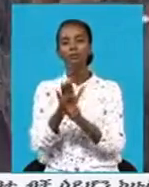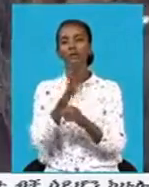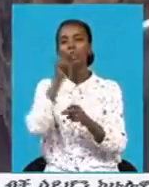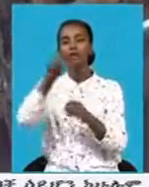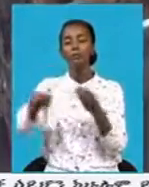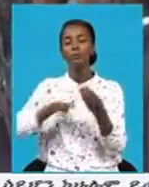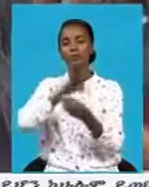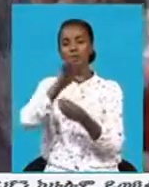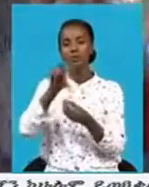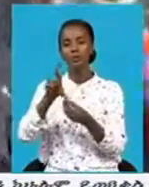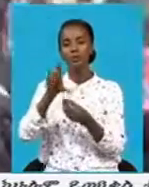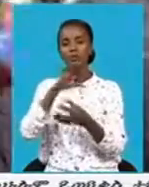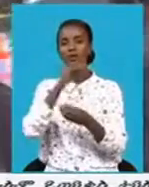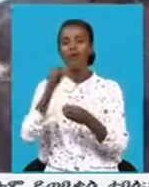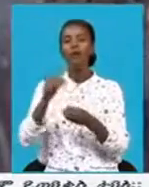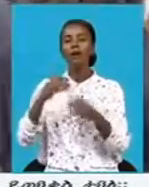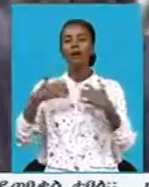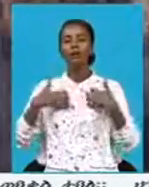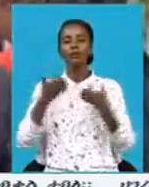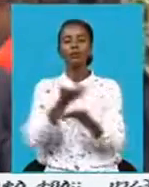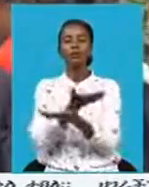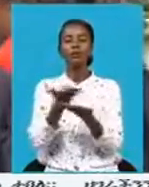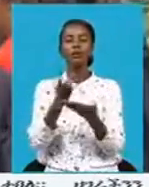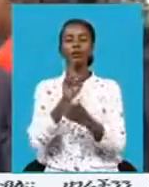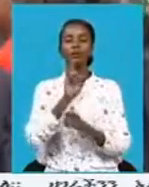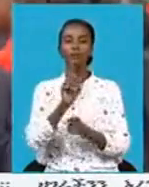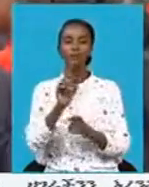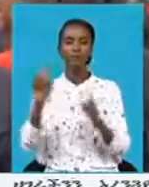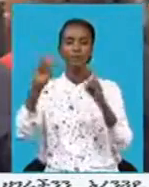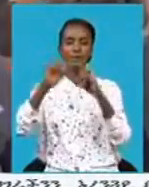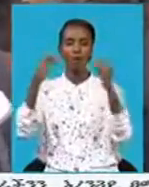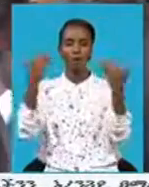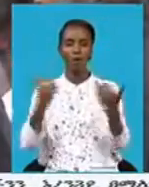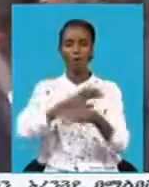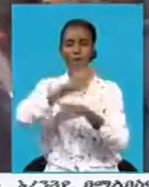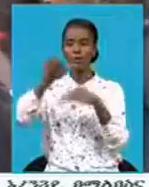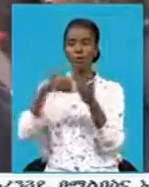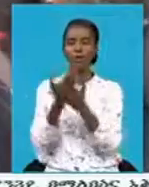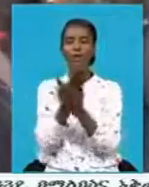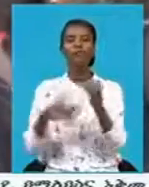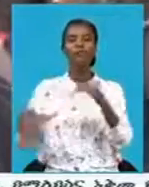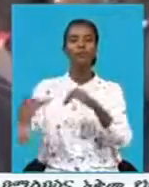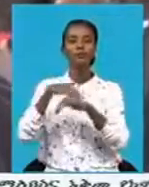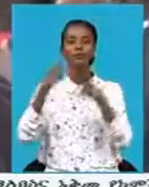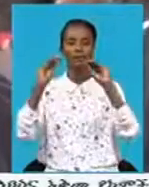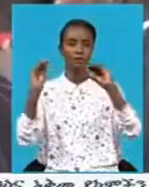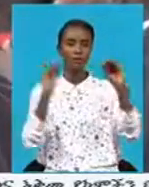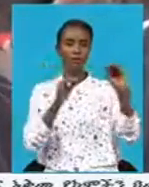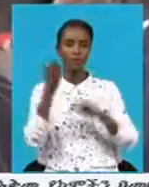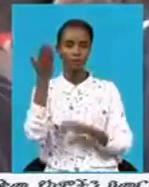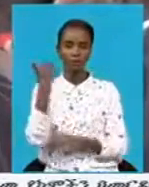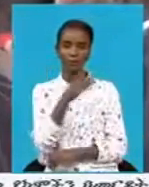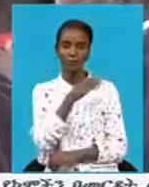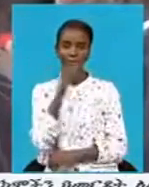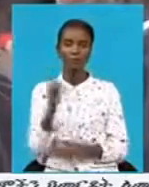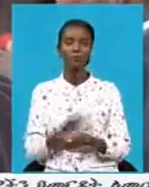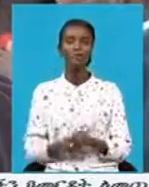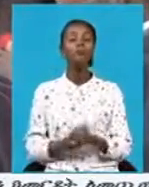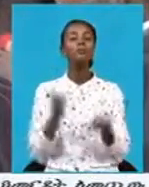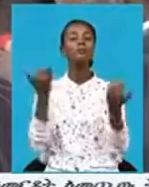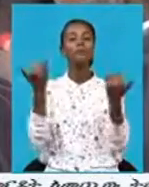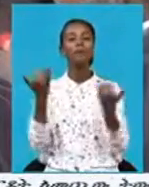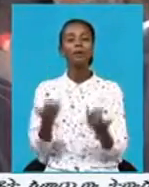ክልል አርብቶ አደሮች ጉዳይ ነው እስካሁን በሁሉም ነገር ሸፍኖ ሲያስተምረን የነበረና